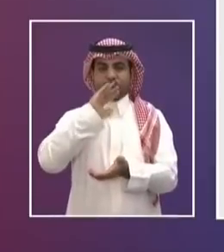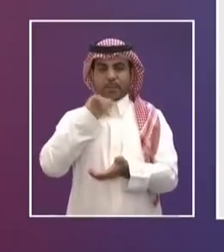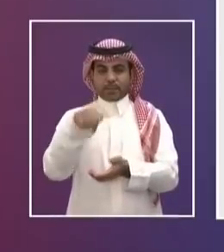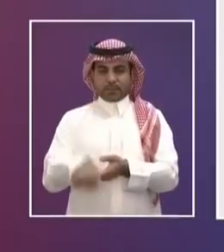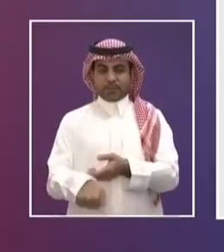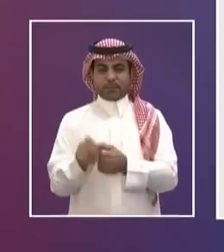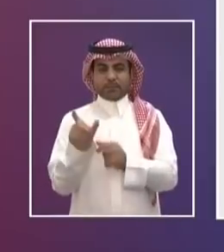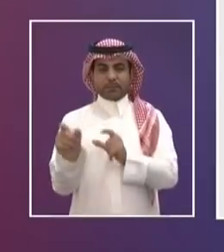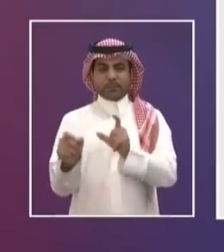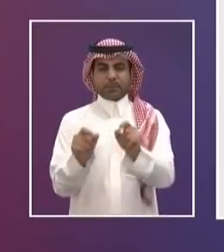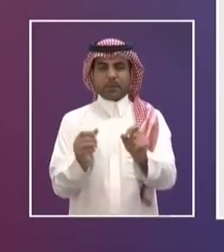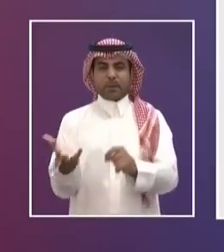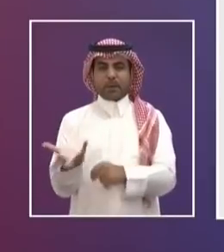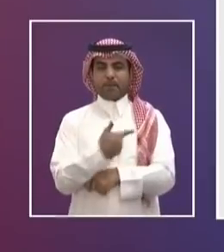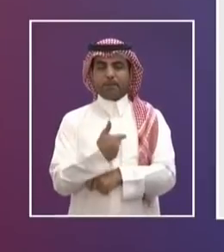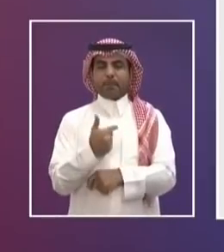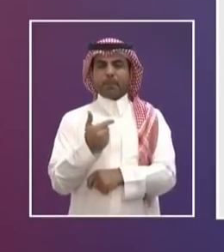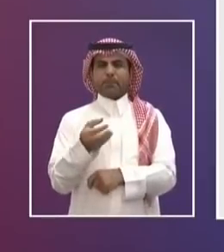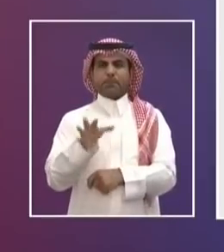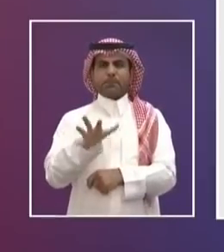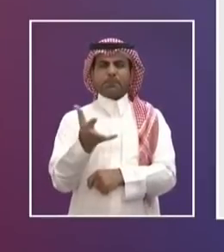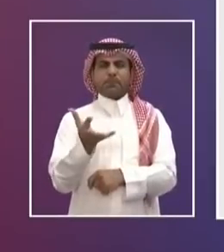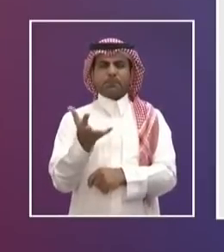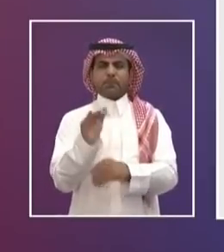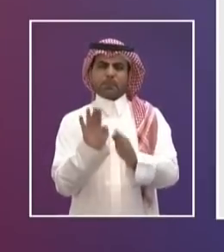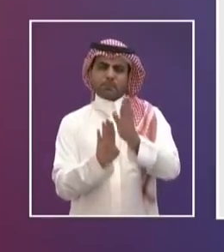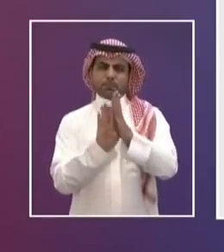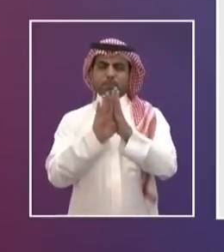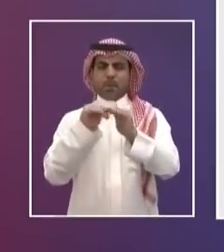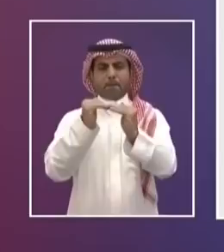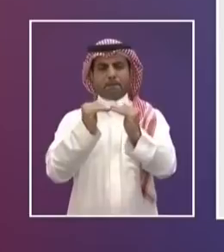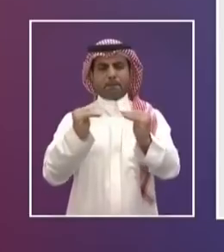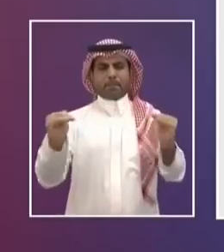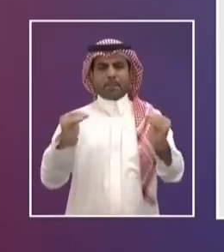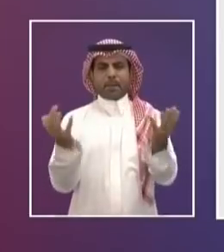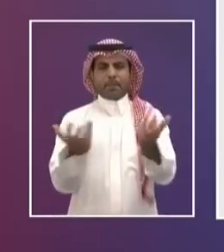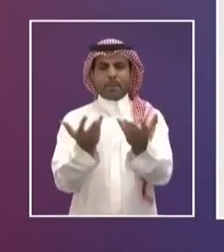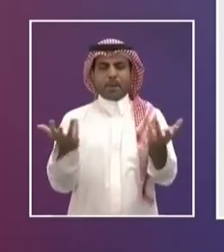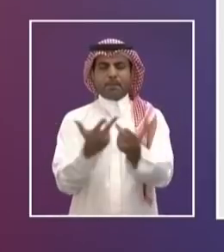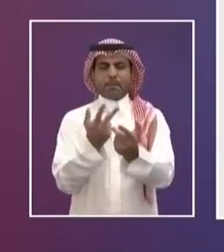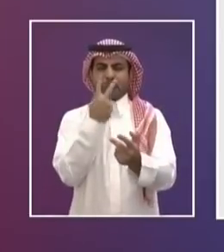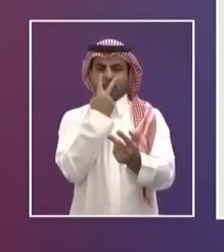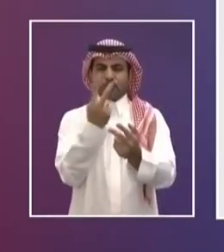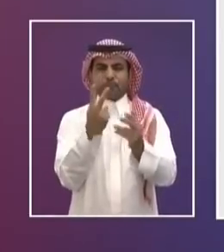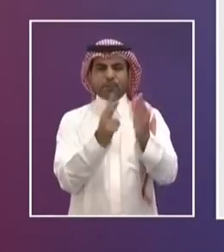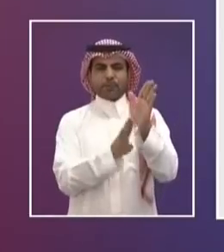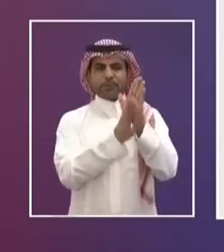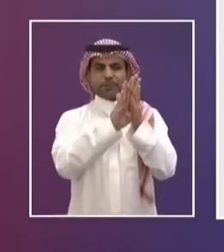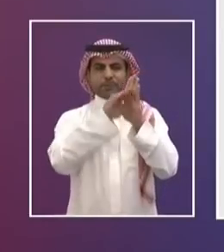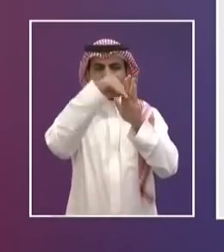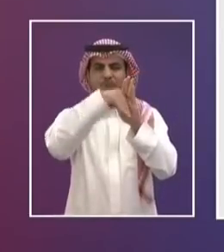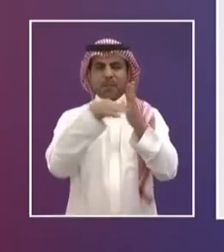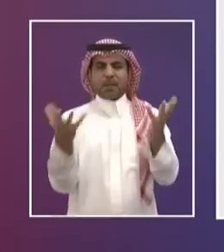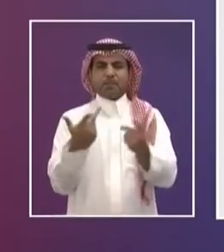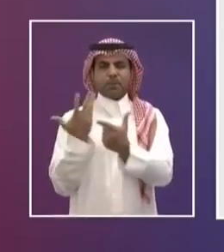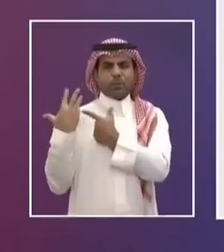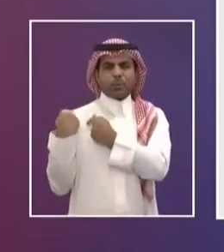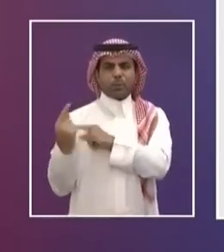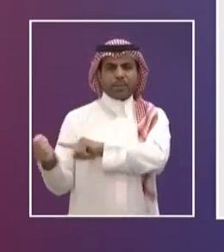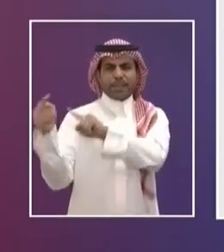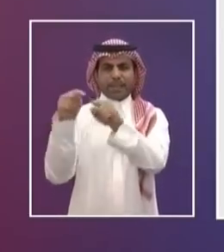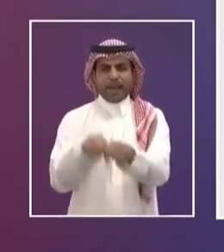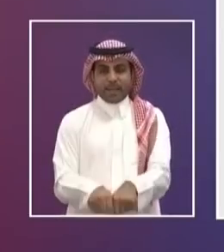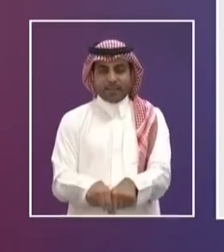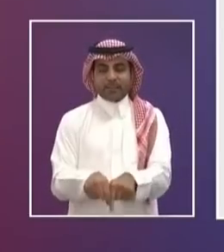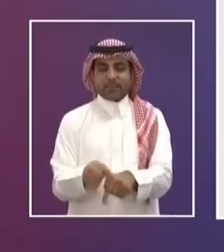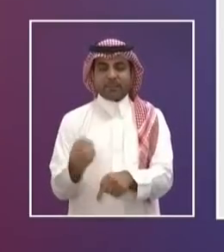نرصد مستويات تحكم واستقرار في أعداد الحالات، كما تلاحظون الحالات الحرجة منذ أسبوع